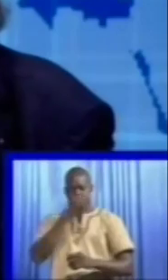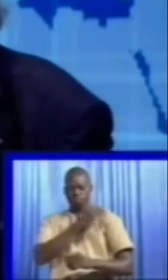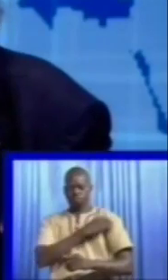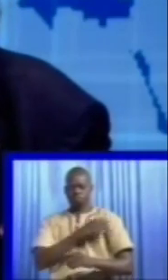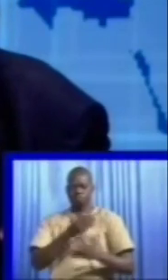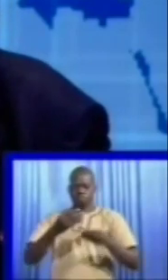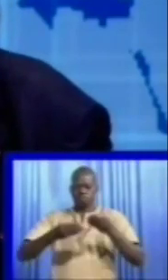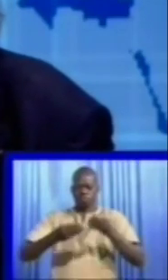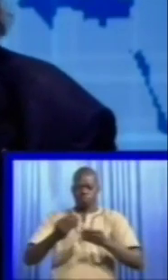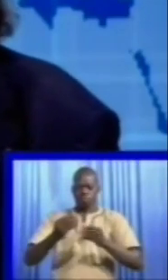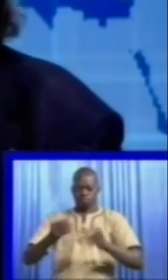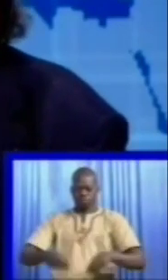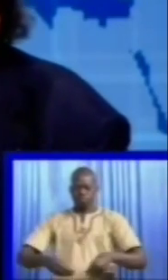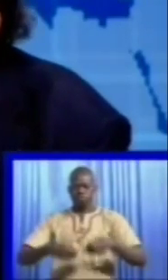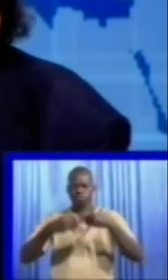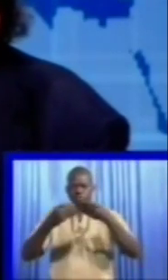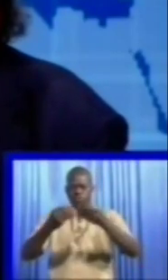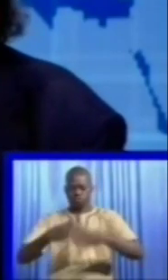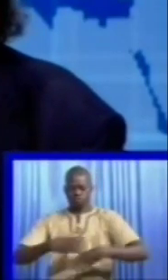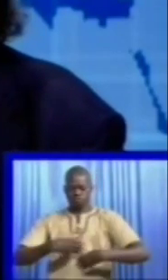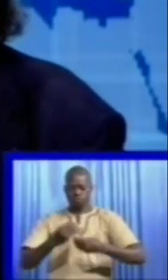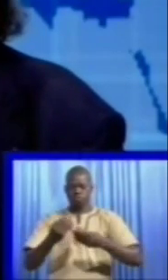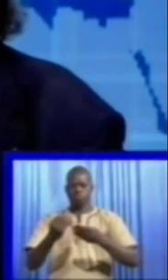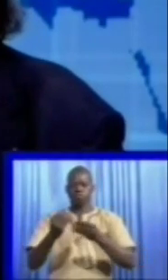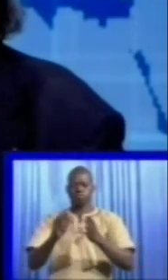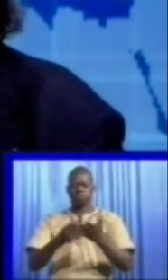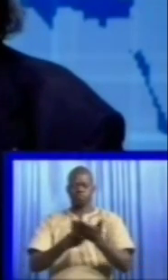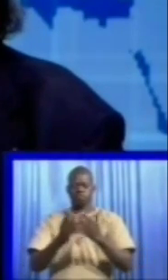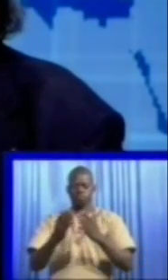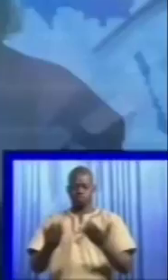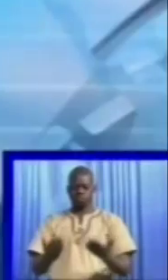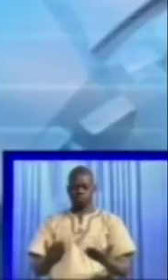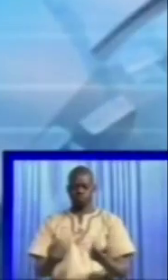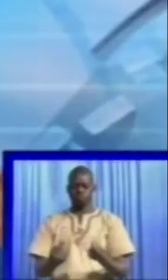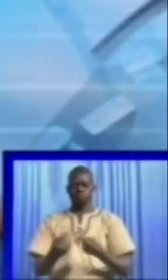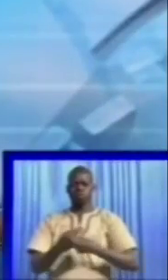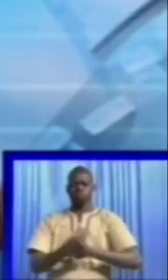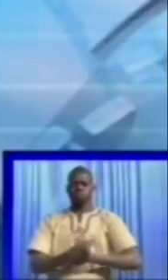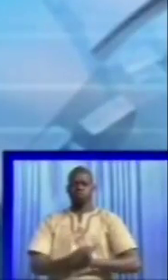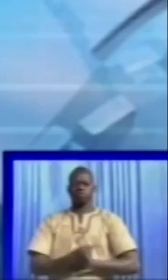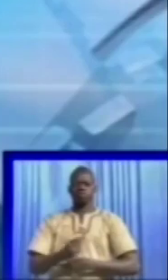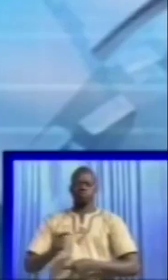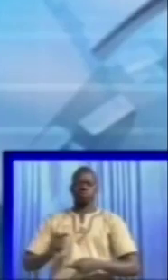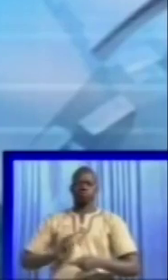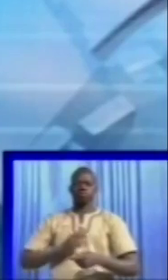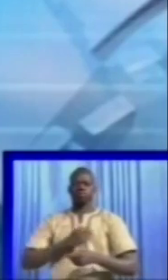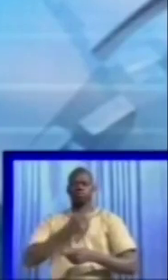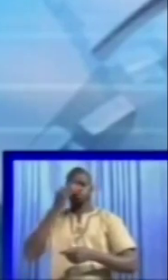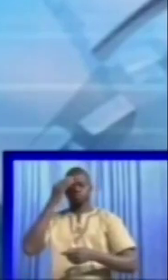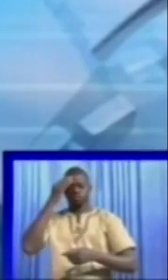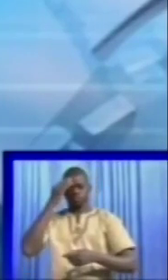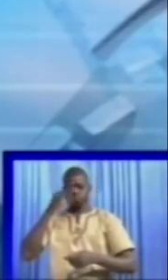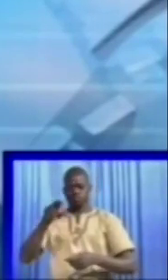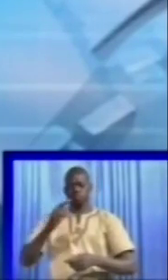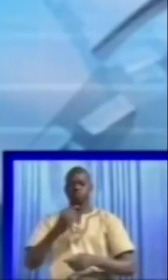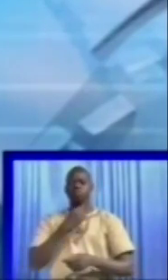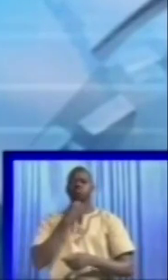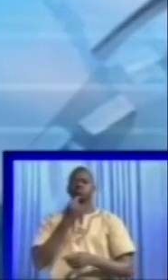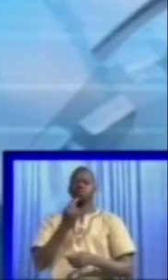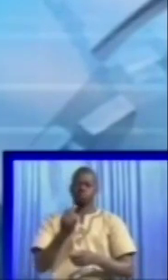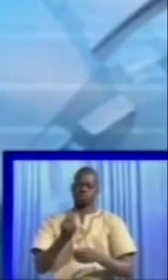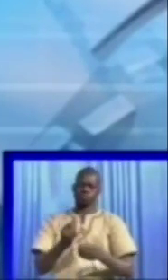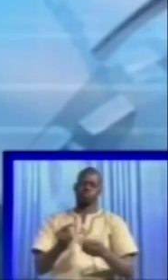peut-être de redonner confiance aux lecteurs. Et surtout qu'aujourd'hui, on n'est pas sans savoir, et vous le disiez tantôt, avec la montée